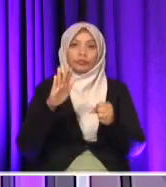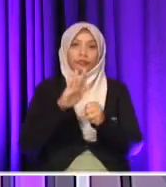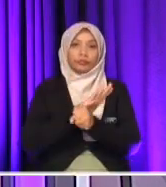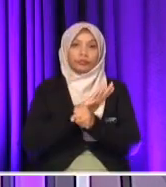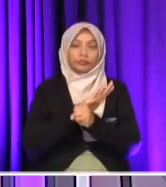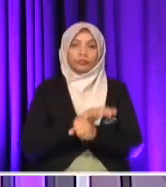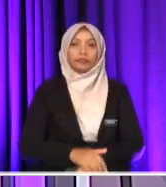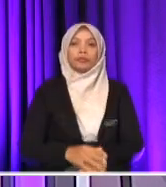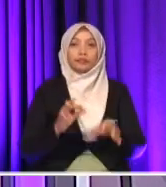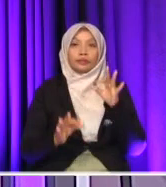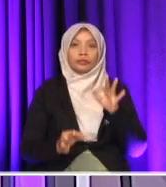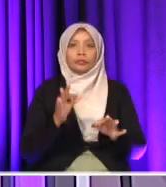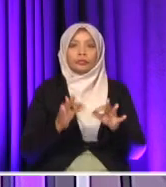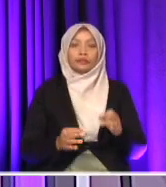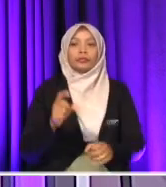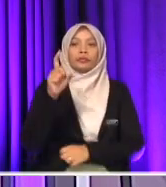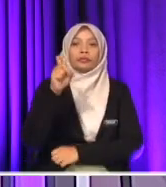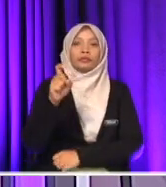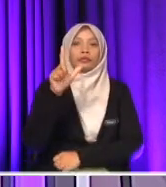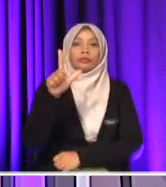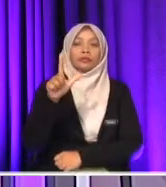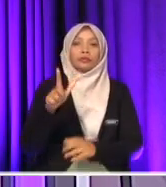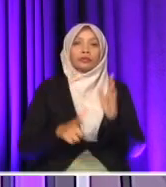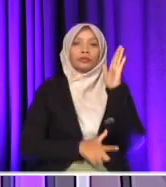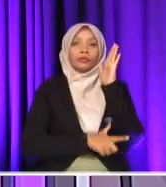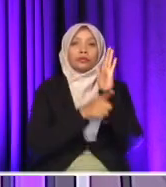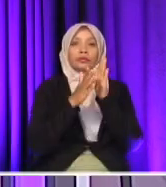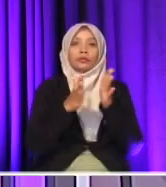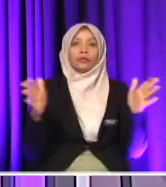Maksudnya kalau SL ni lebih besar daripada